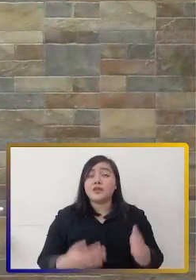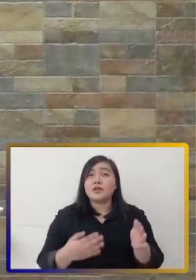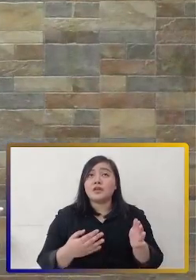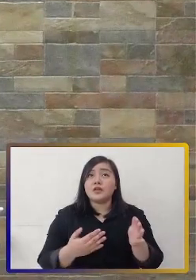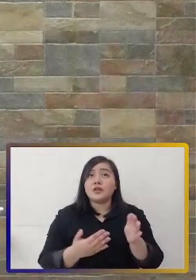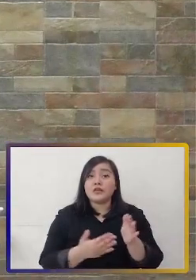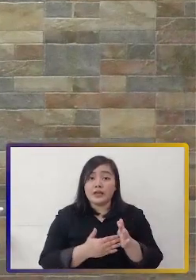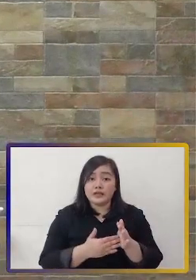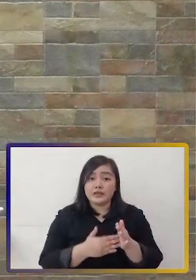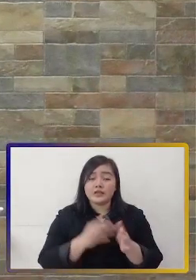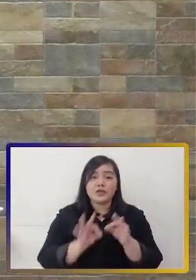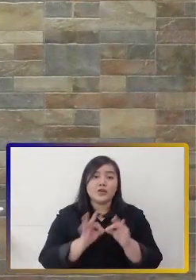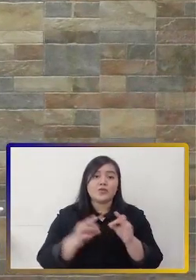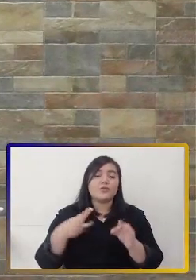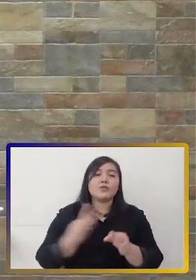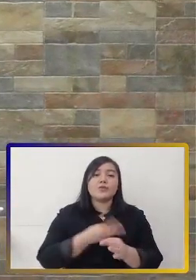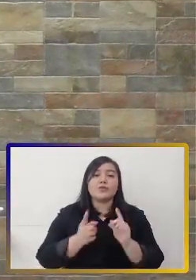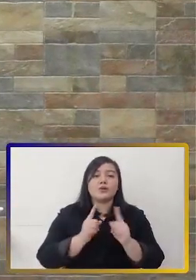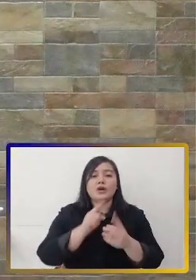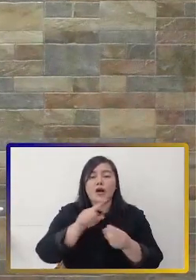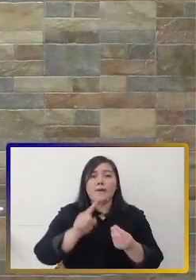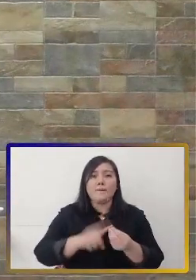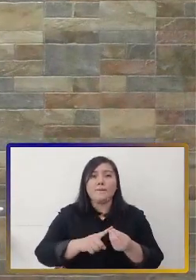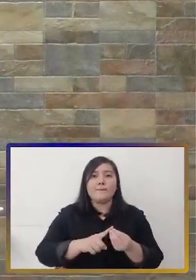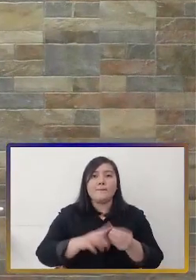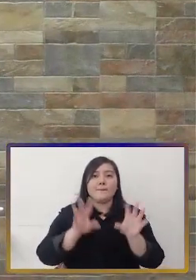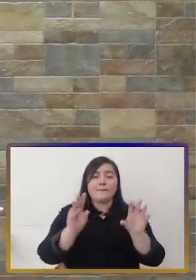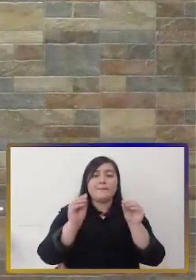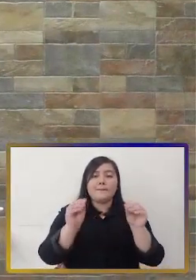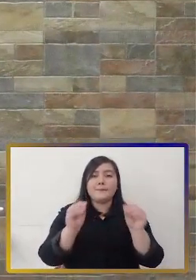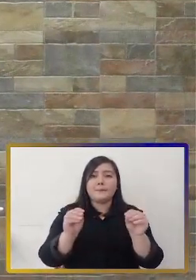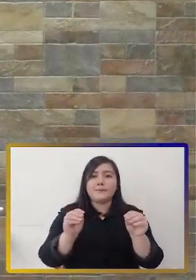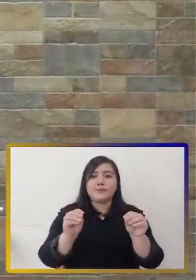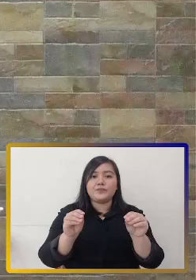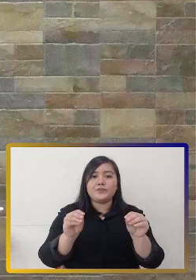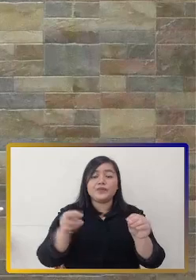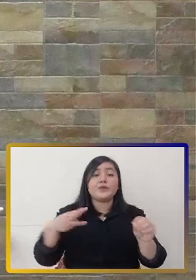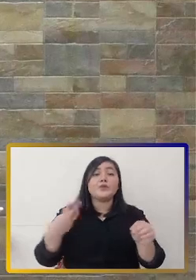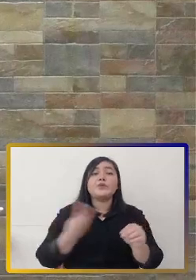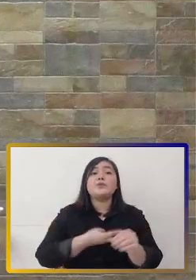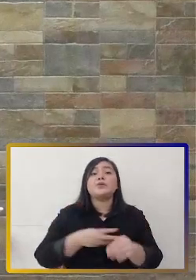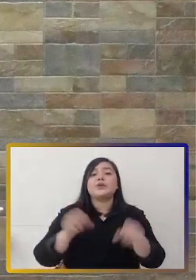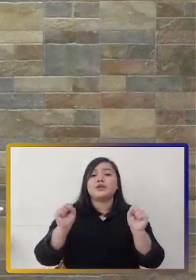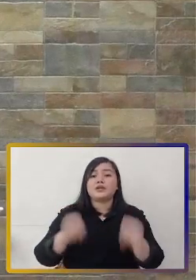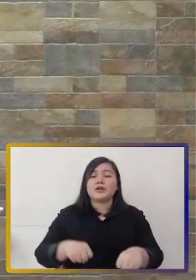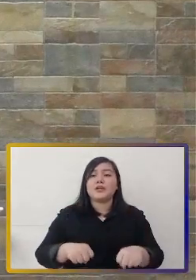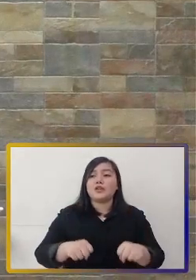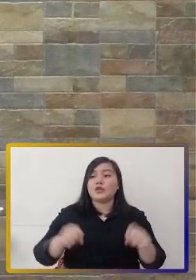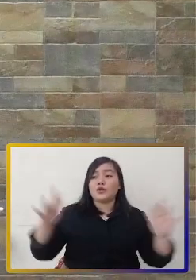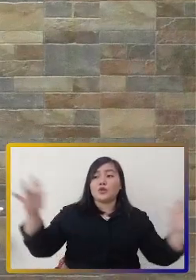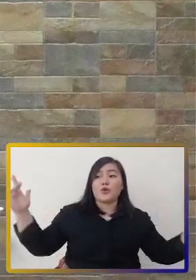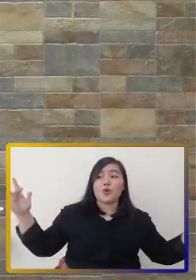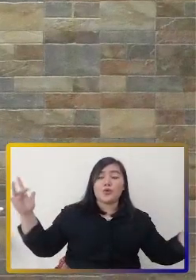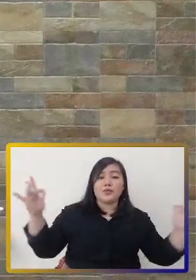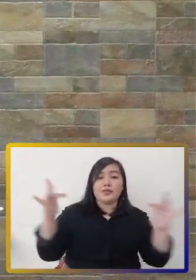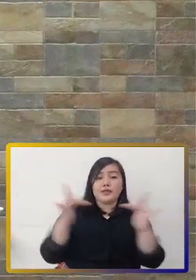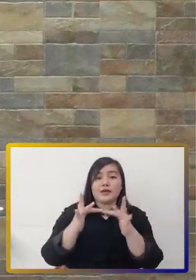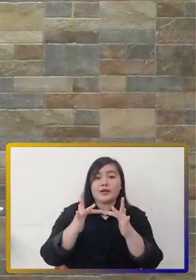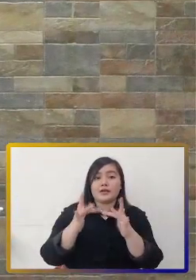kapatid, konektado na, may kukonect na natin yung ating pong simbahan sa simbahan na itinatag ng Panginoon Hesus